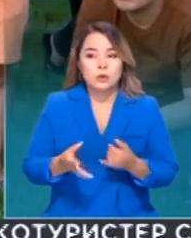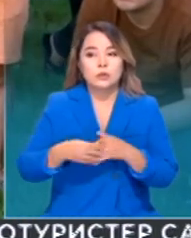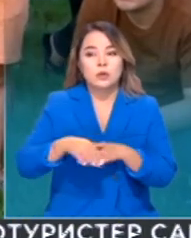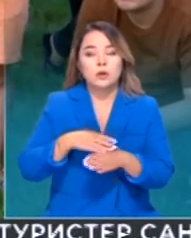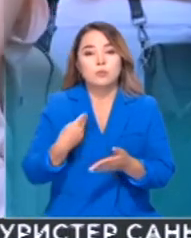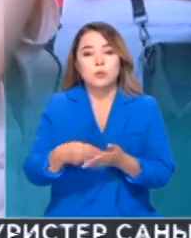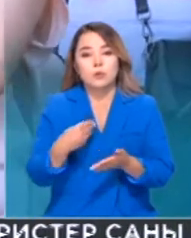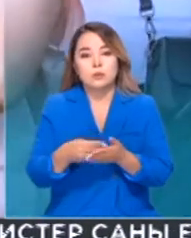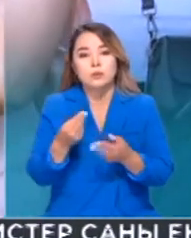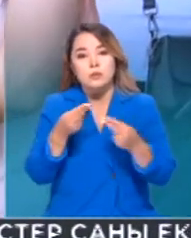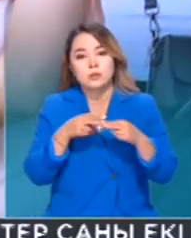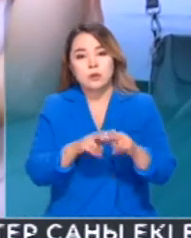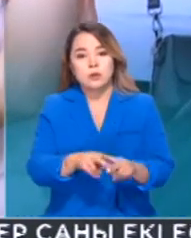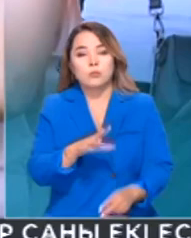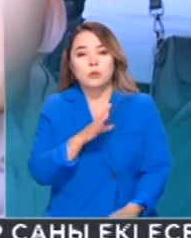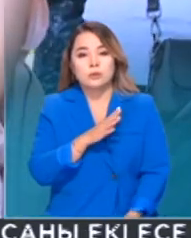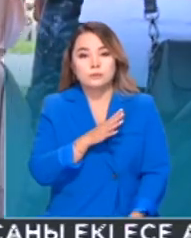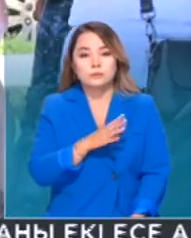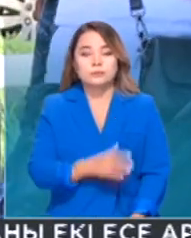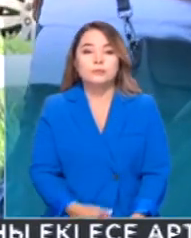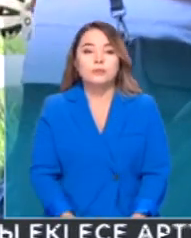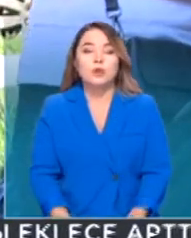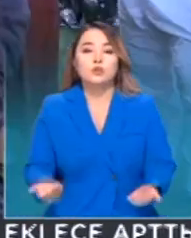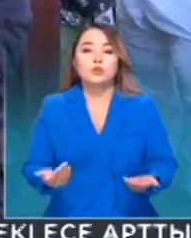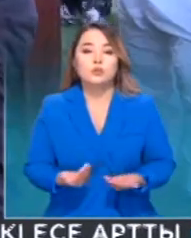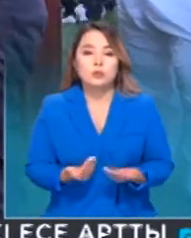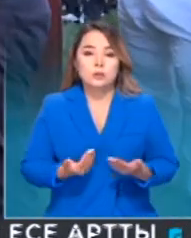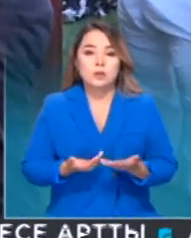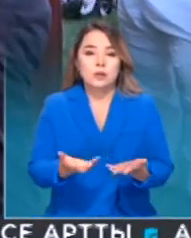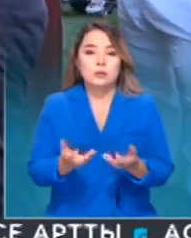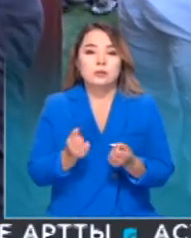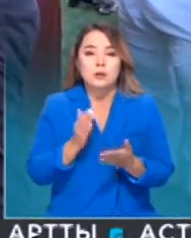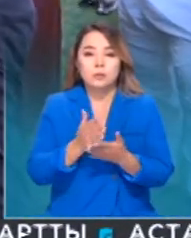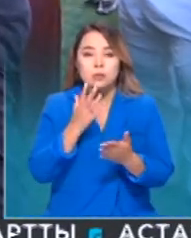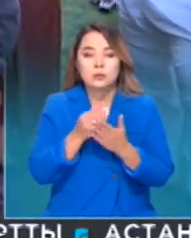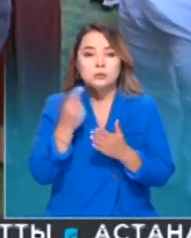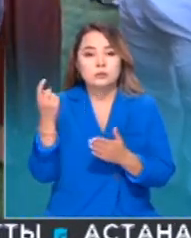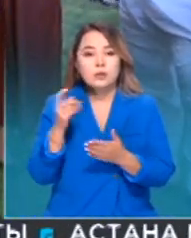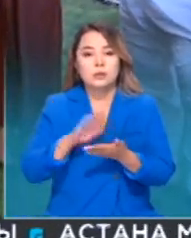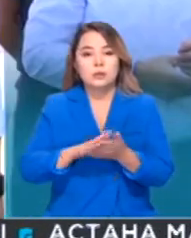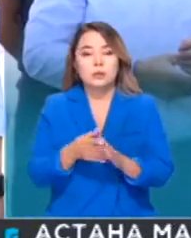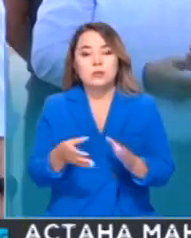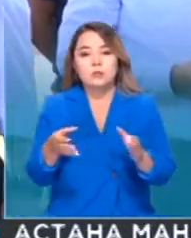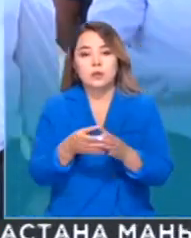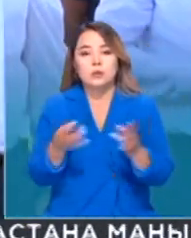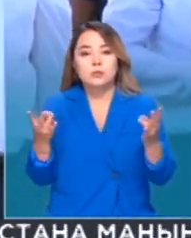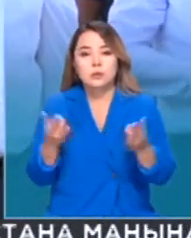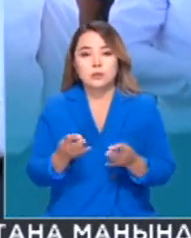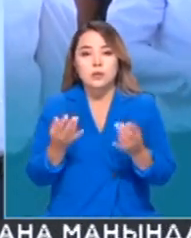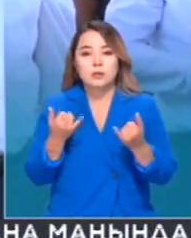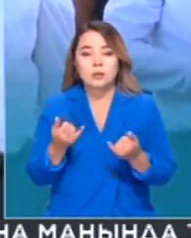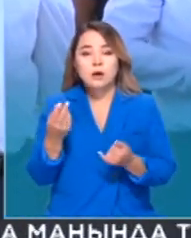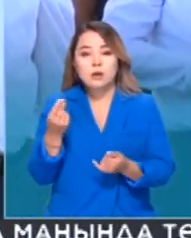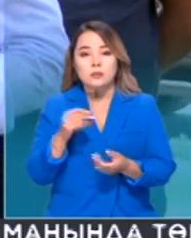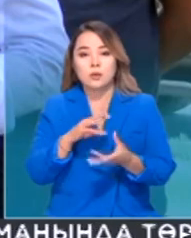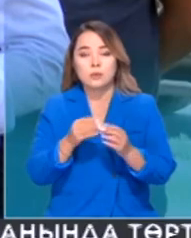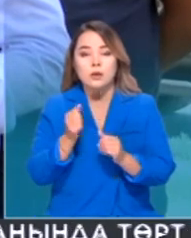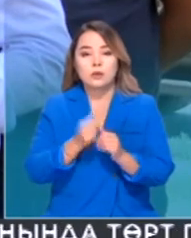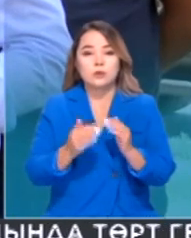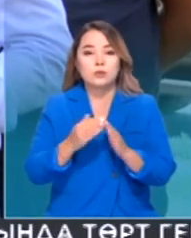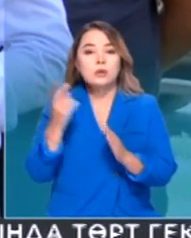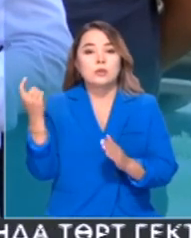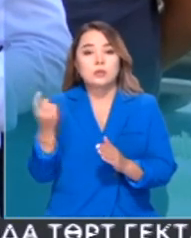жергілікті бюджеттен қаражат бөлінді. Бастысы тұрғындар арендаға алатын үйдің иесімен келісім шартқа отыруы қажет. Ал ақша әр